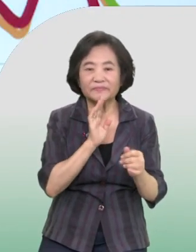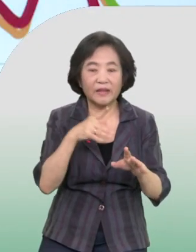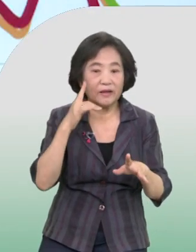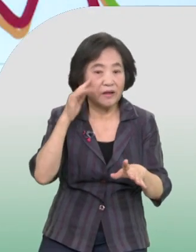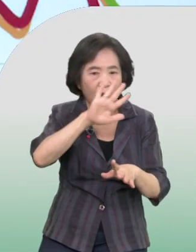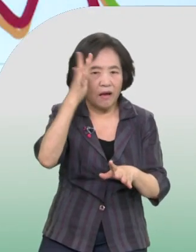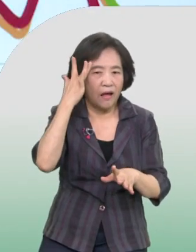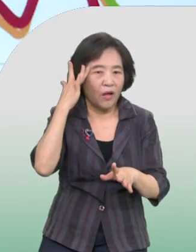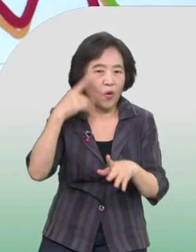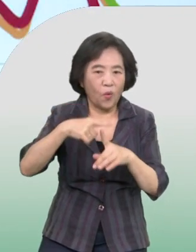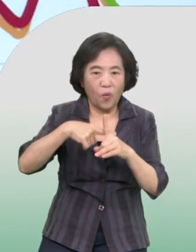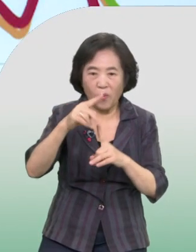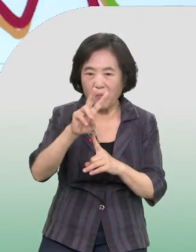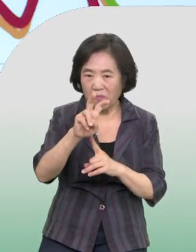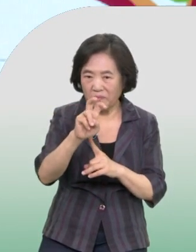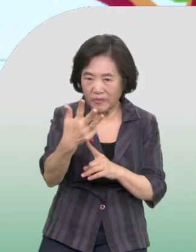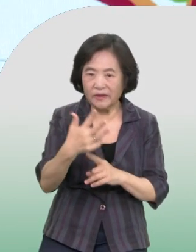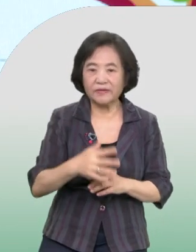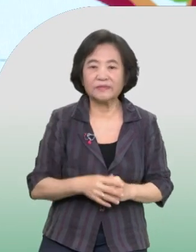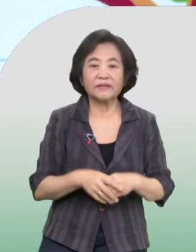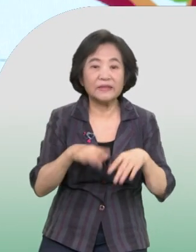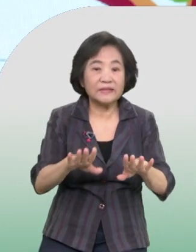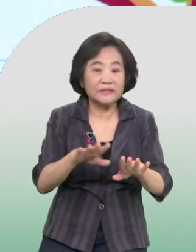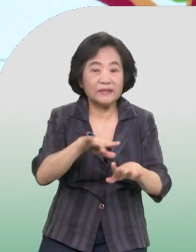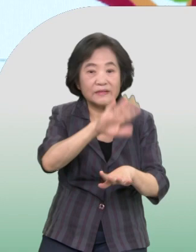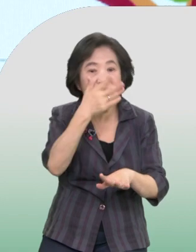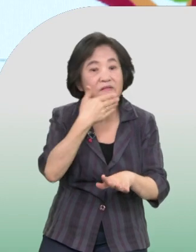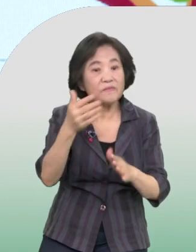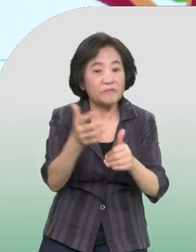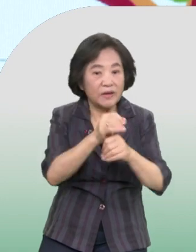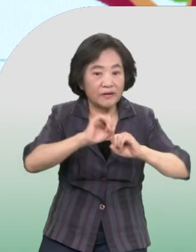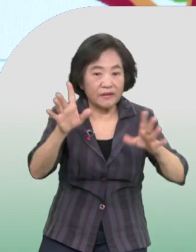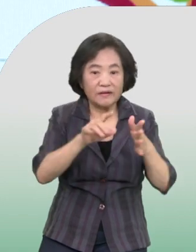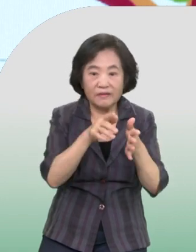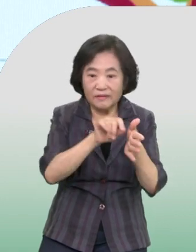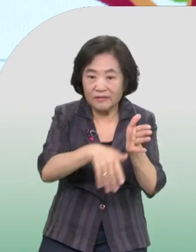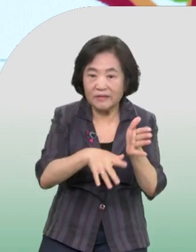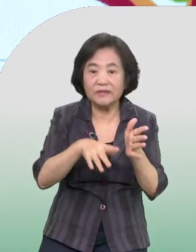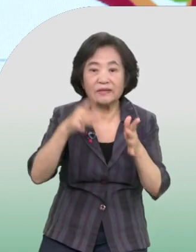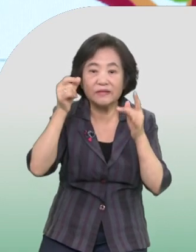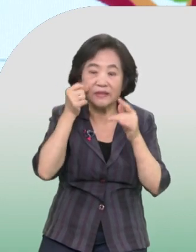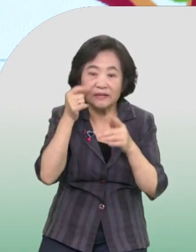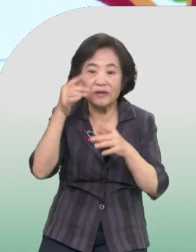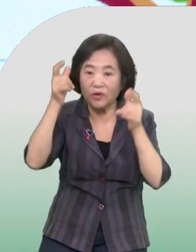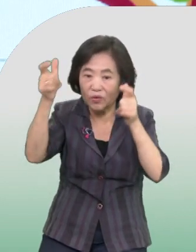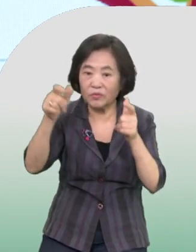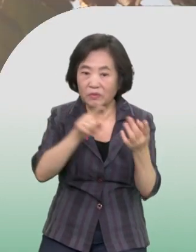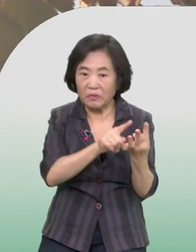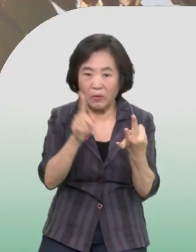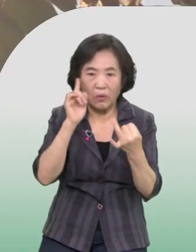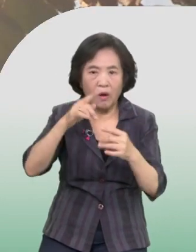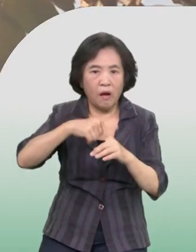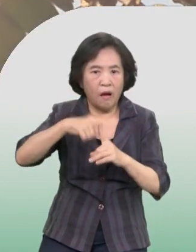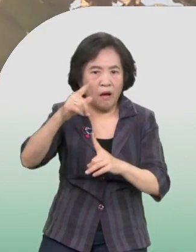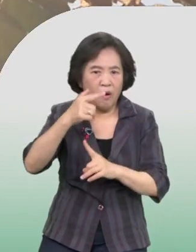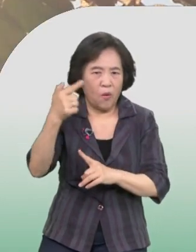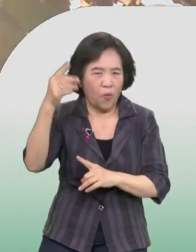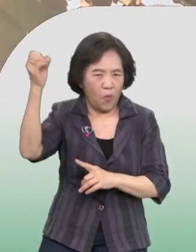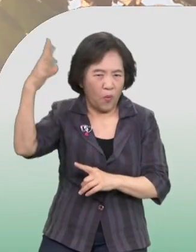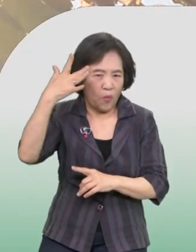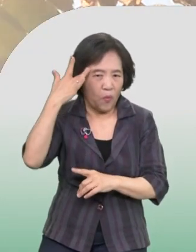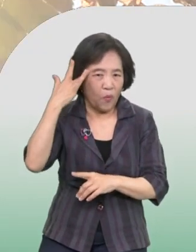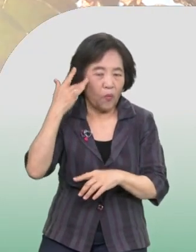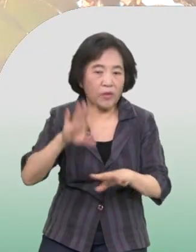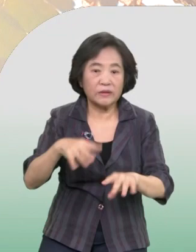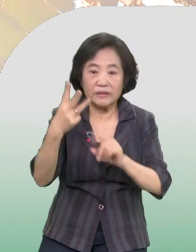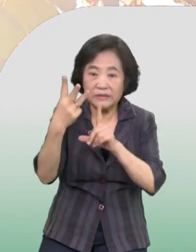还可以停28度较加。今日气象署咪针对江宜燕、台南市、高雄市天气发布高温预报，将三日内